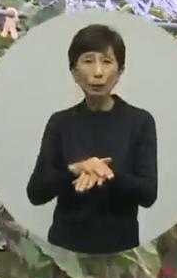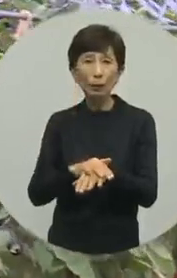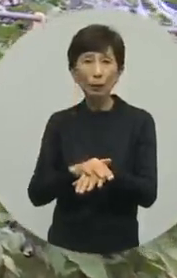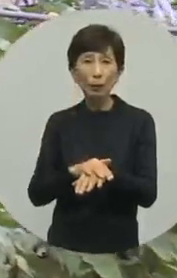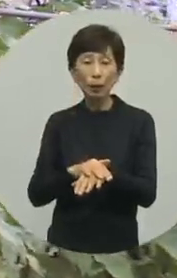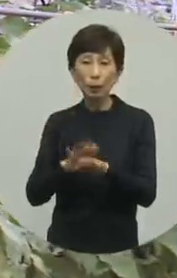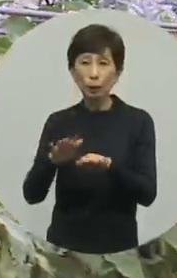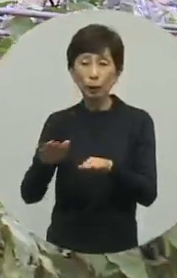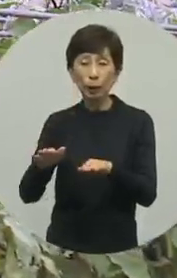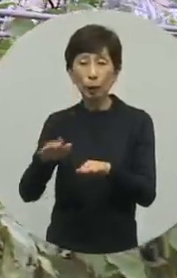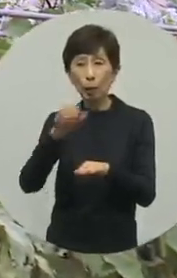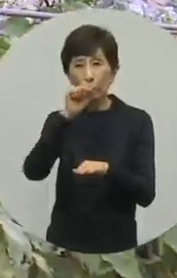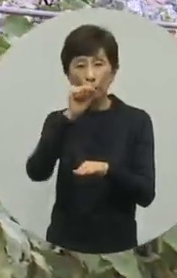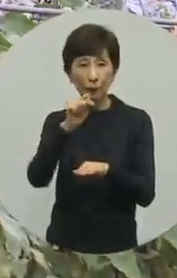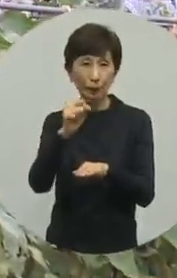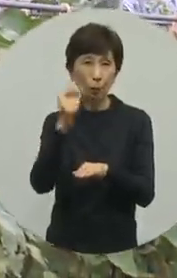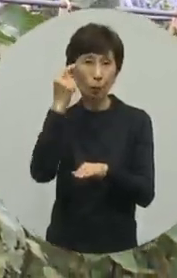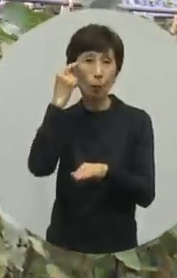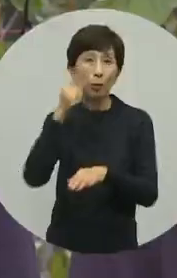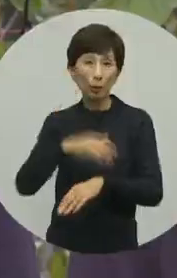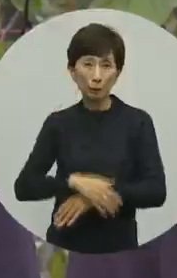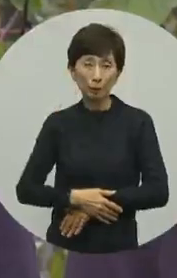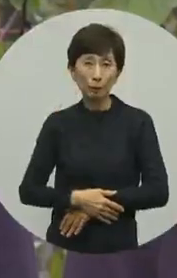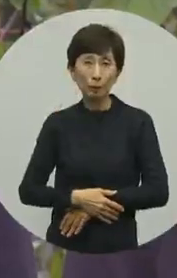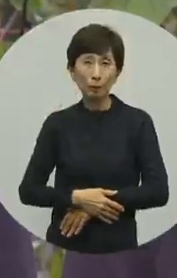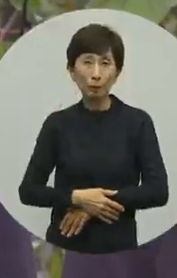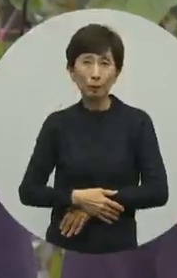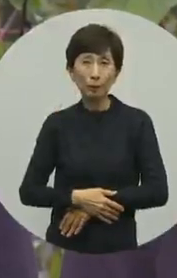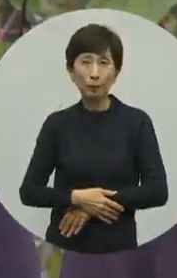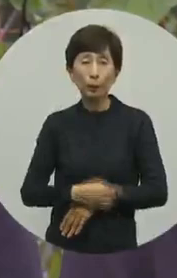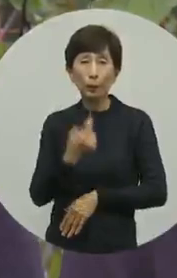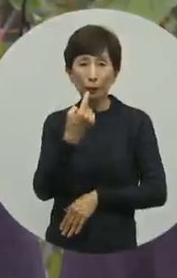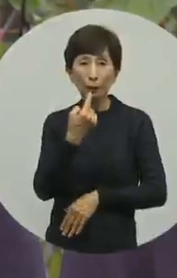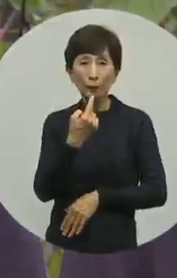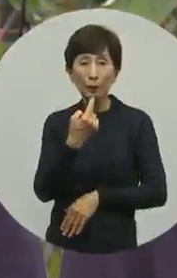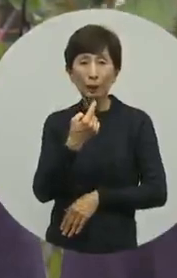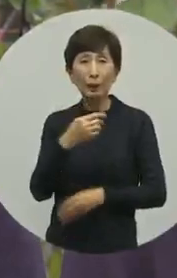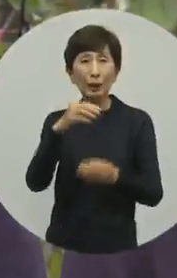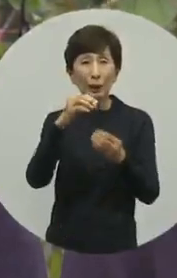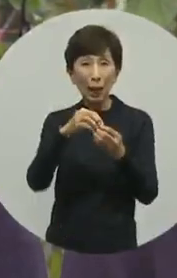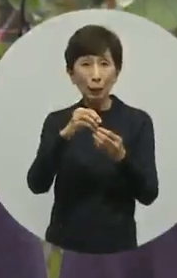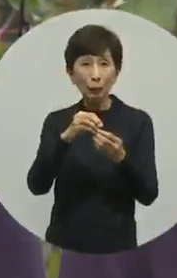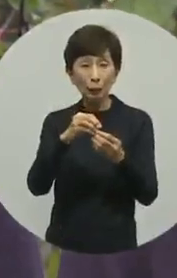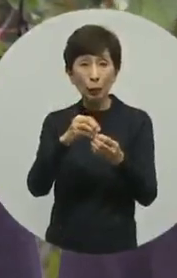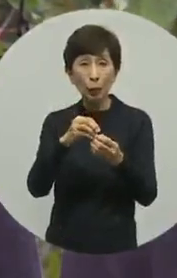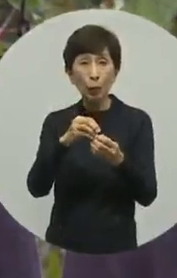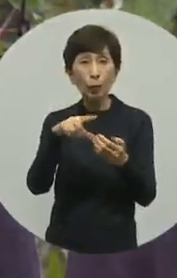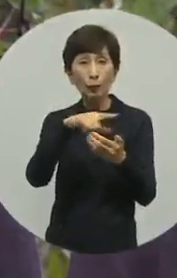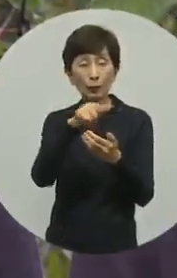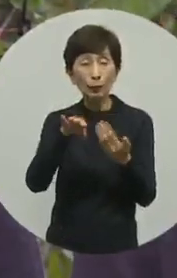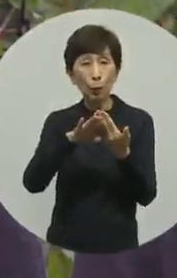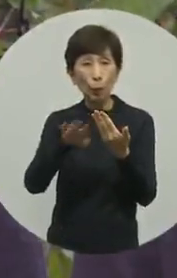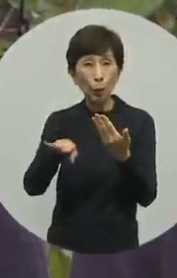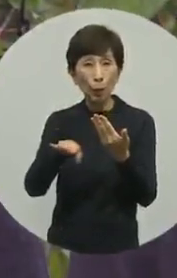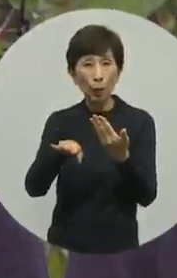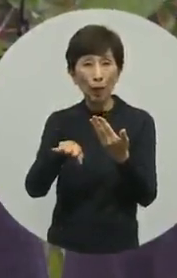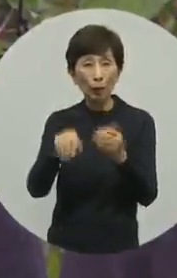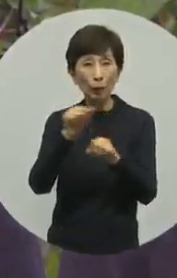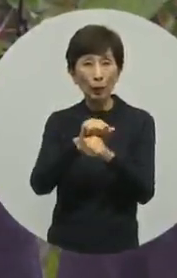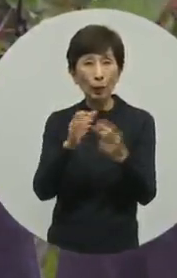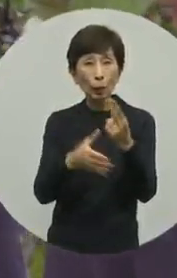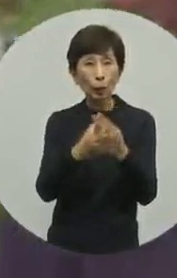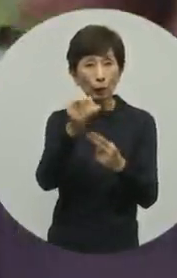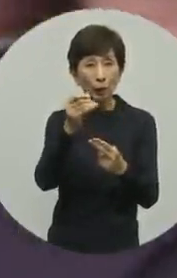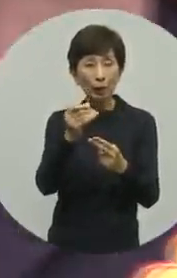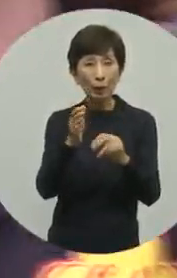うのも多分いいと思います。 私はナスと地元の他の食材を組み合わせたレシピを考えたいと